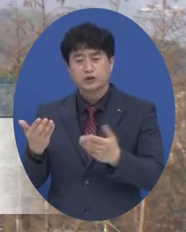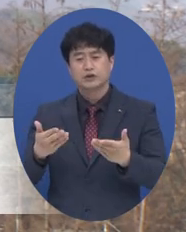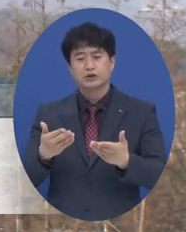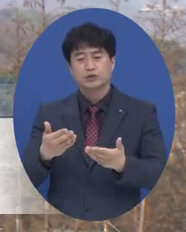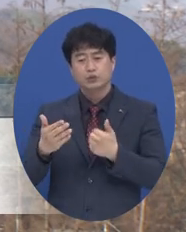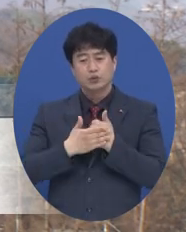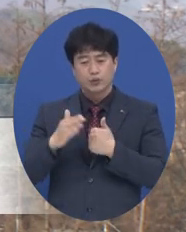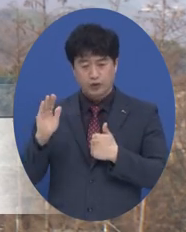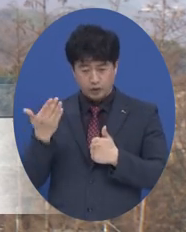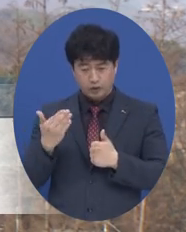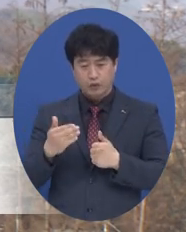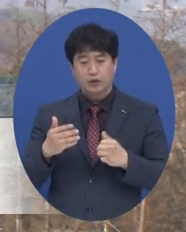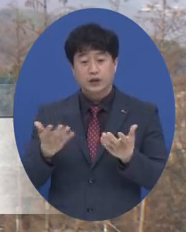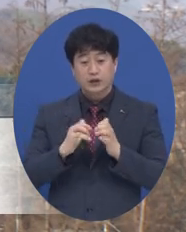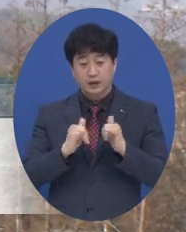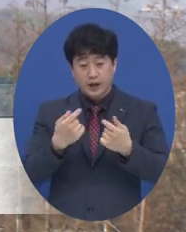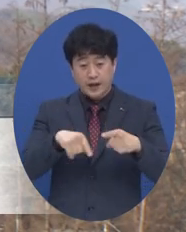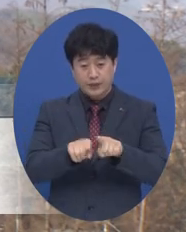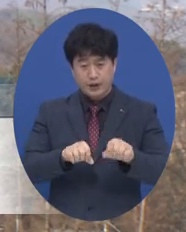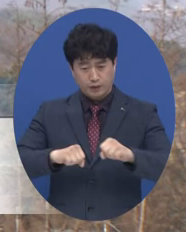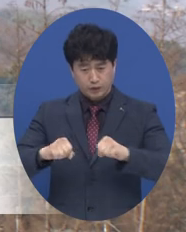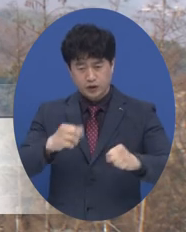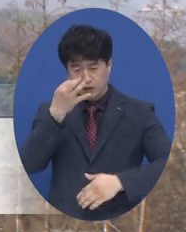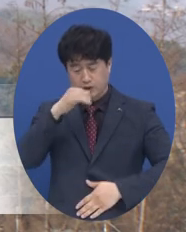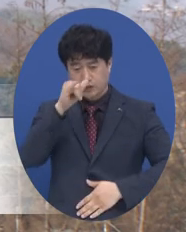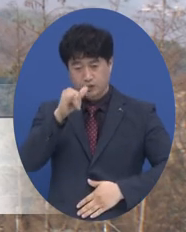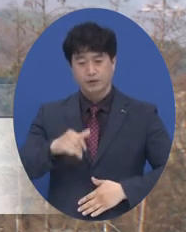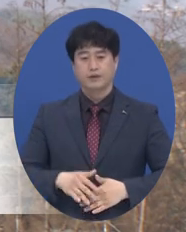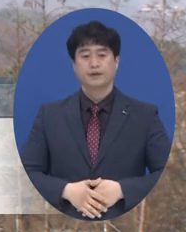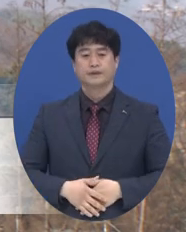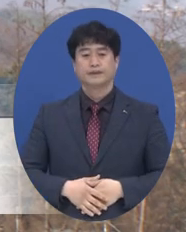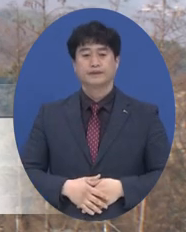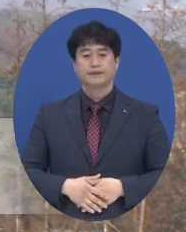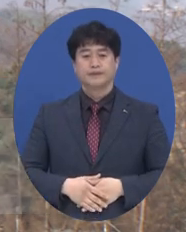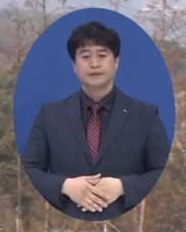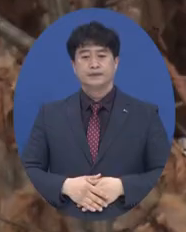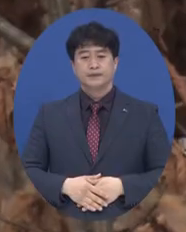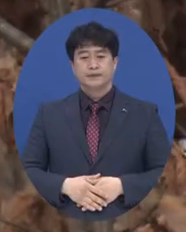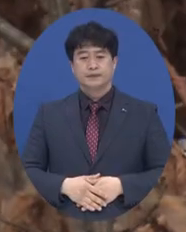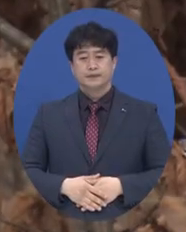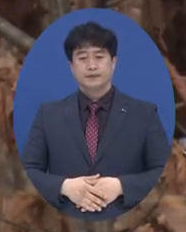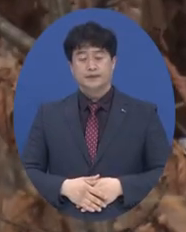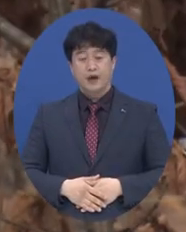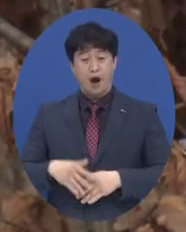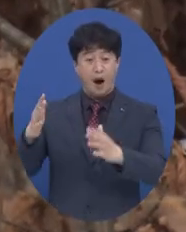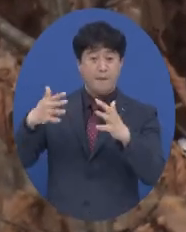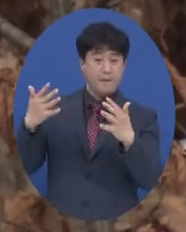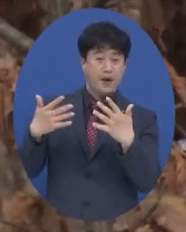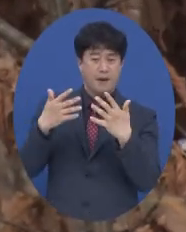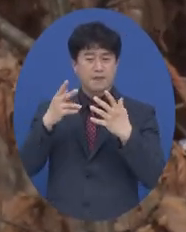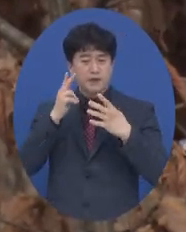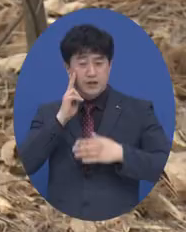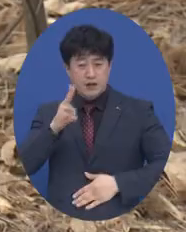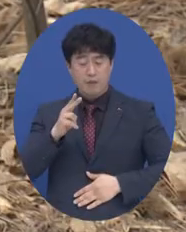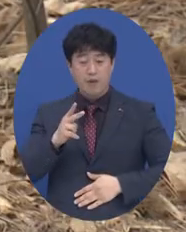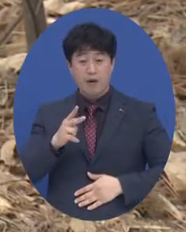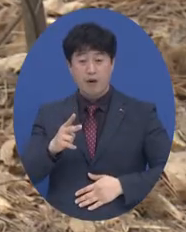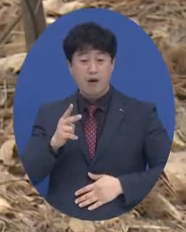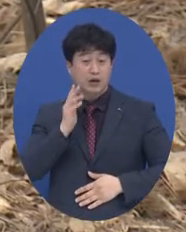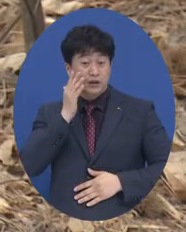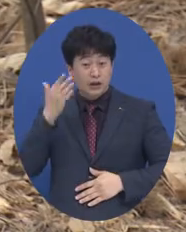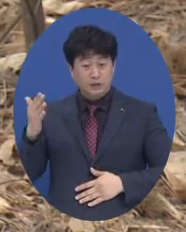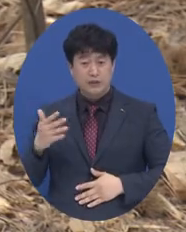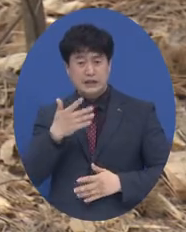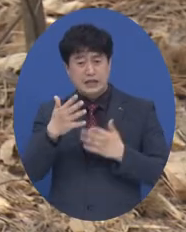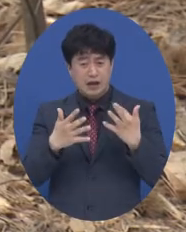되고 또 직원들과 함께 움직이는 것이 당당히 보관 일이었습니다 바람이 많이 불고 남으니까 같이 탈